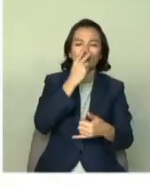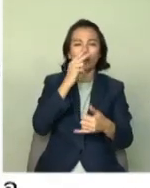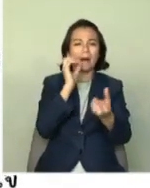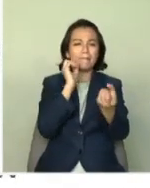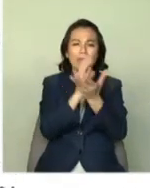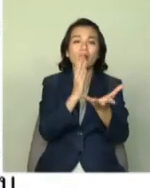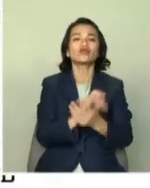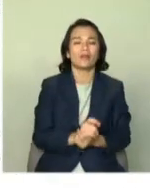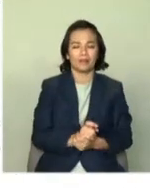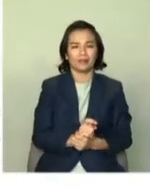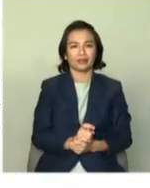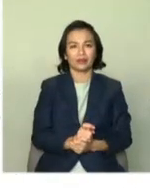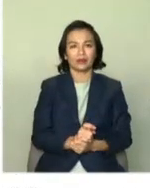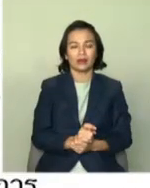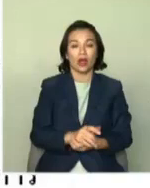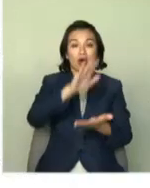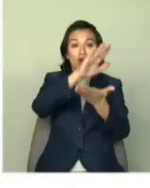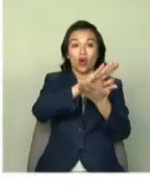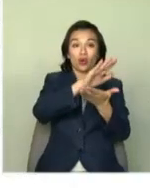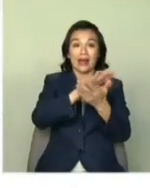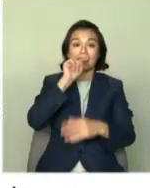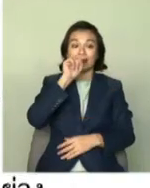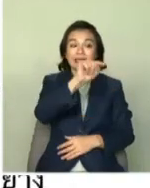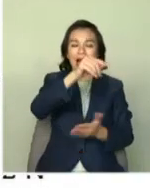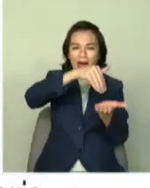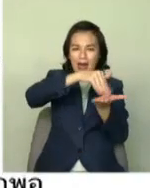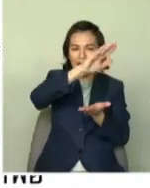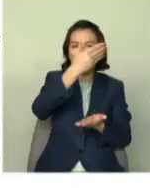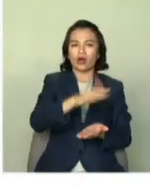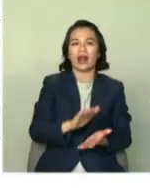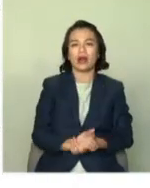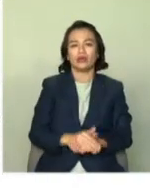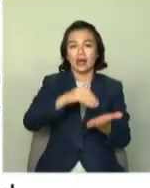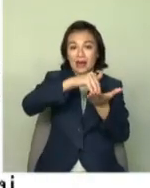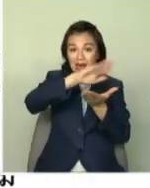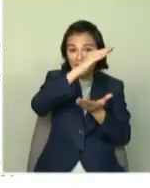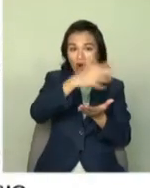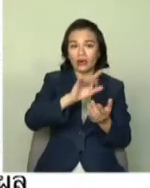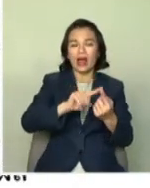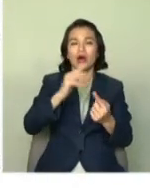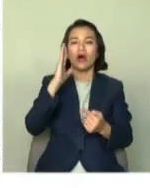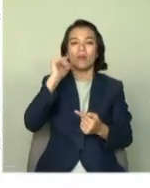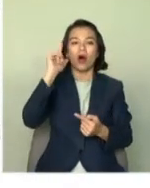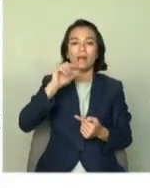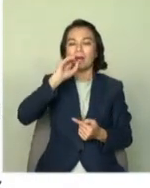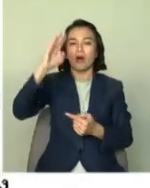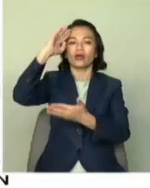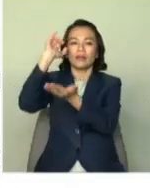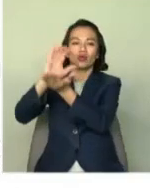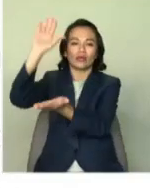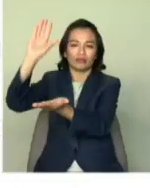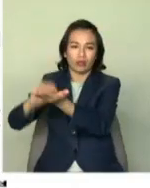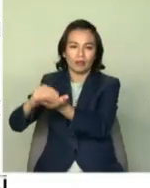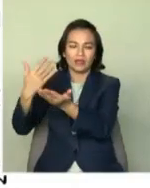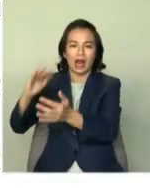ของคดีเนี่ยล่าสุดโรงเรียนเขามีคำสั่งไล่ออกคุณครูที่ทำร้ายเด็กแล้วหลังจากผู้ปกครองเข้าแจ้งความในขณะที่ต